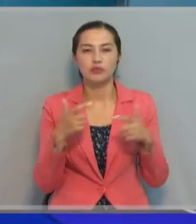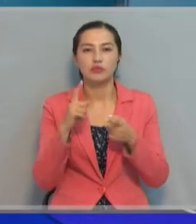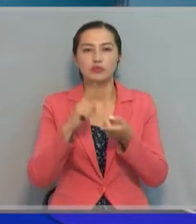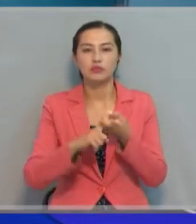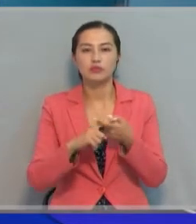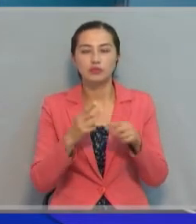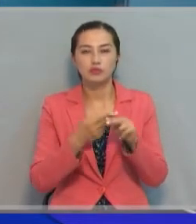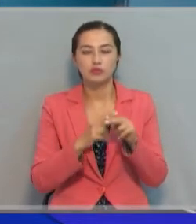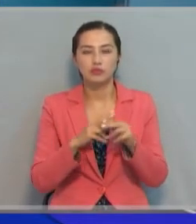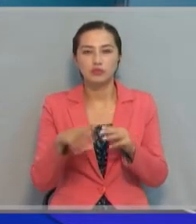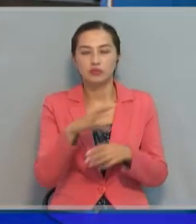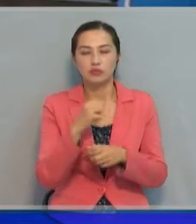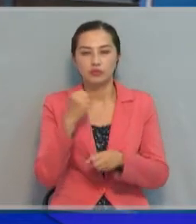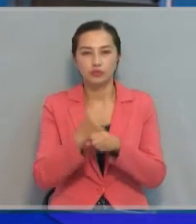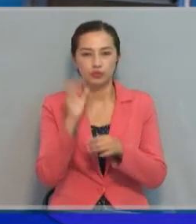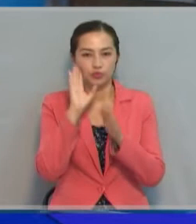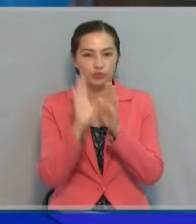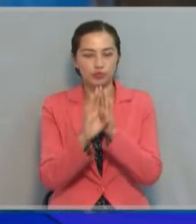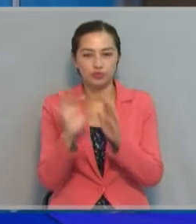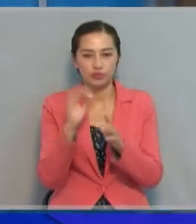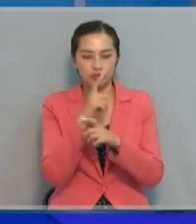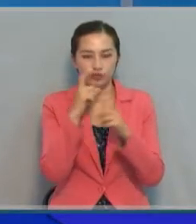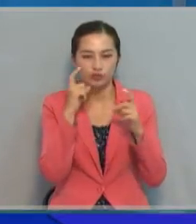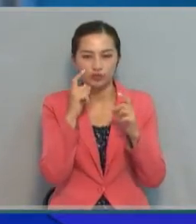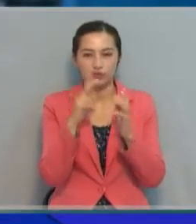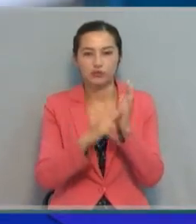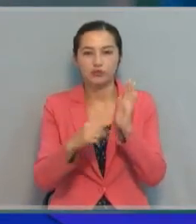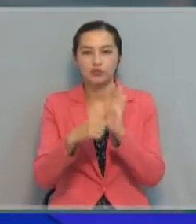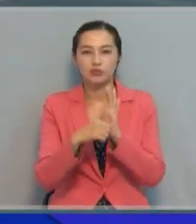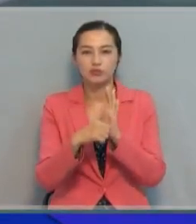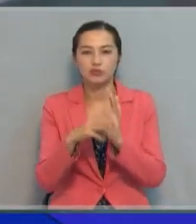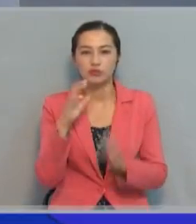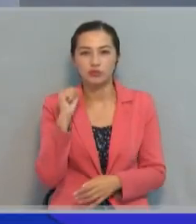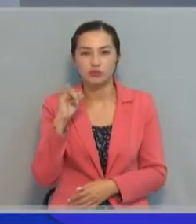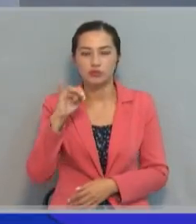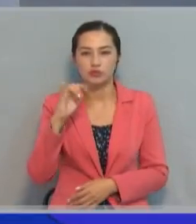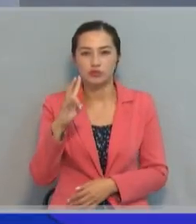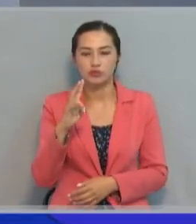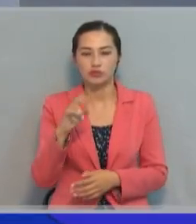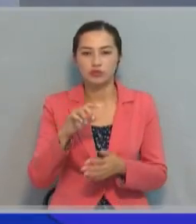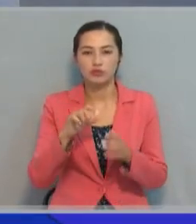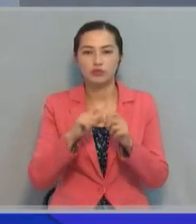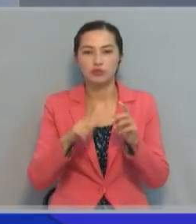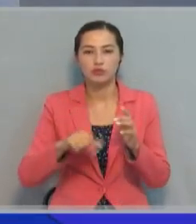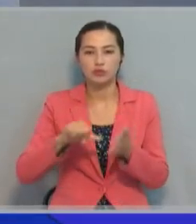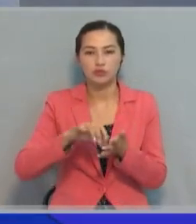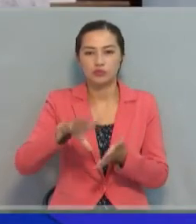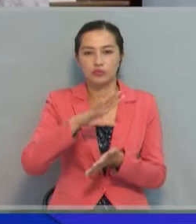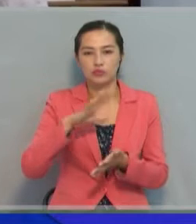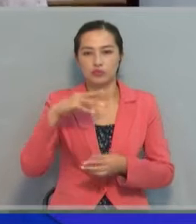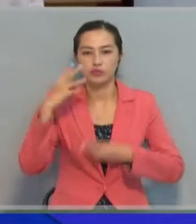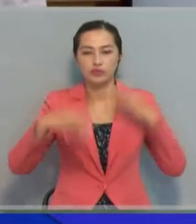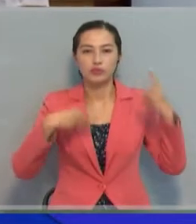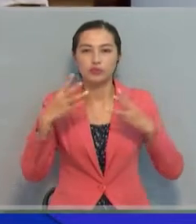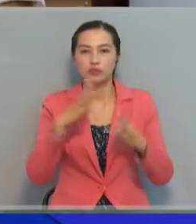байланысты санитарлық талаптар қатаң сақталған. Нөмірі 86-шы сайлау учаскесі орналасқан Сауран жалпы орта мектебі күні кеше дезинфекциялаудан өткен.